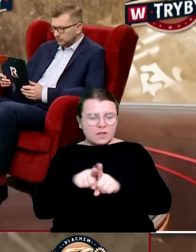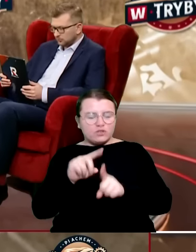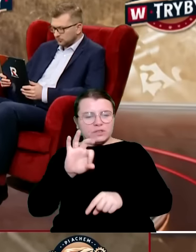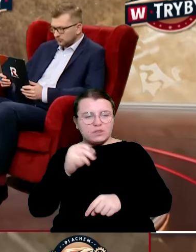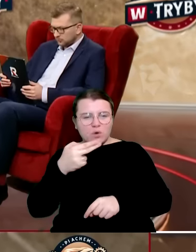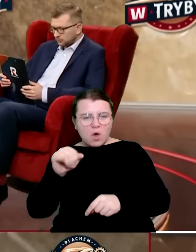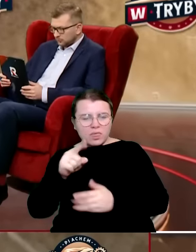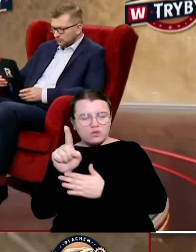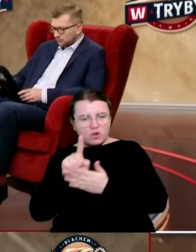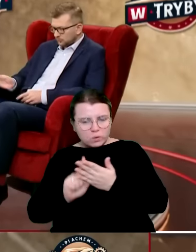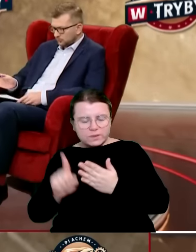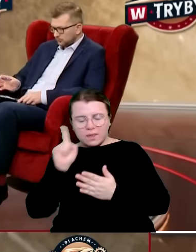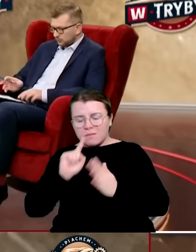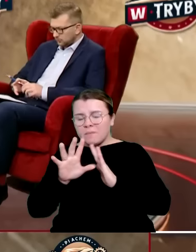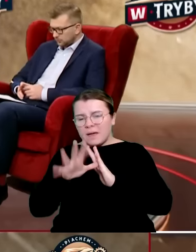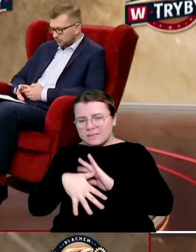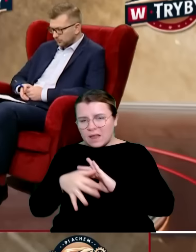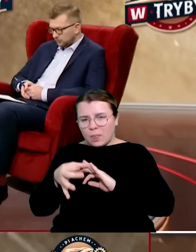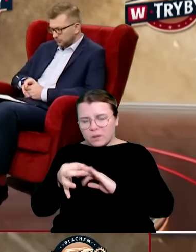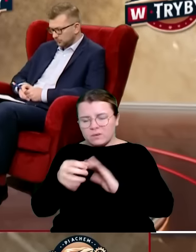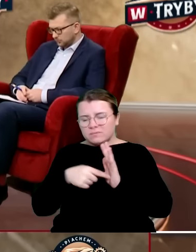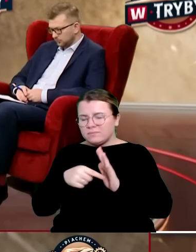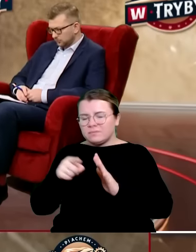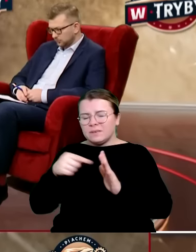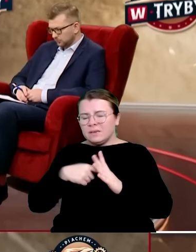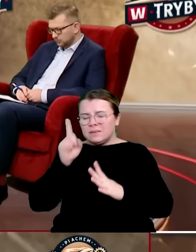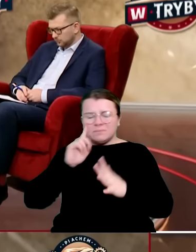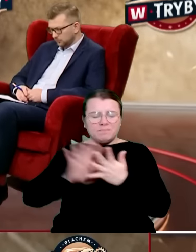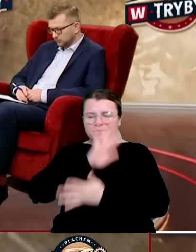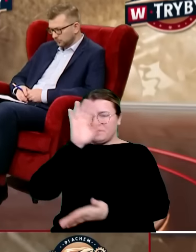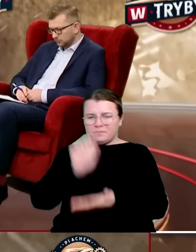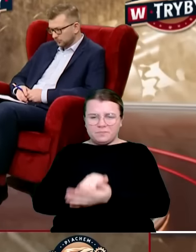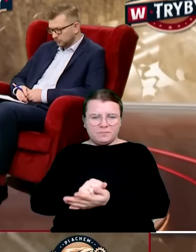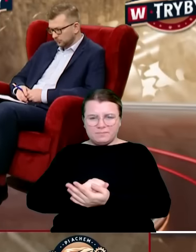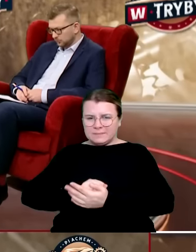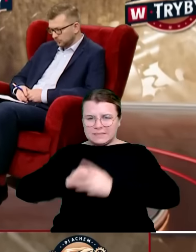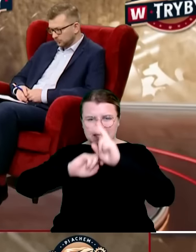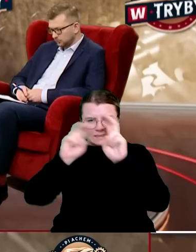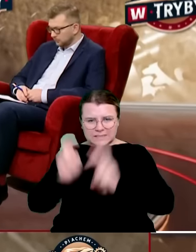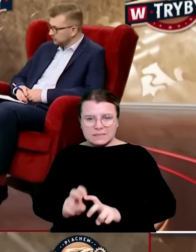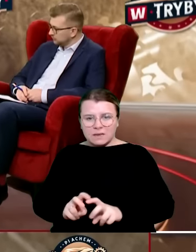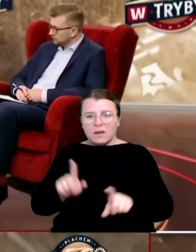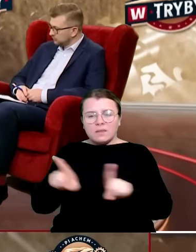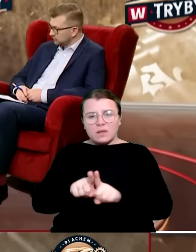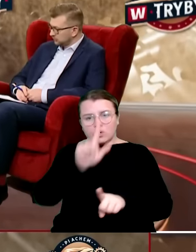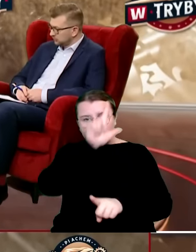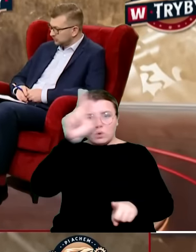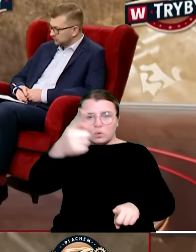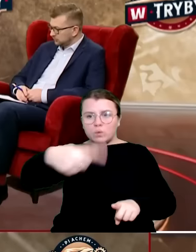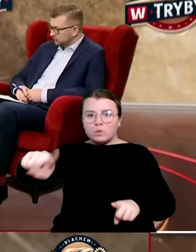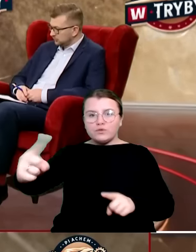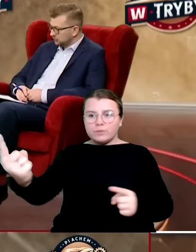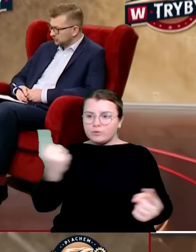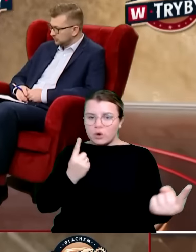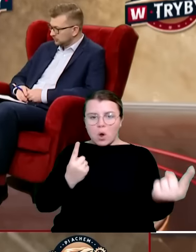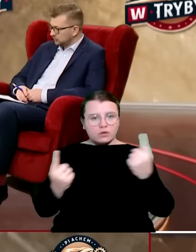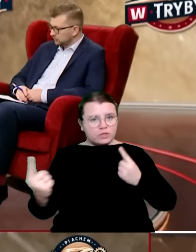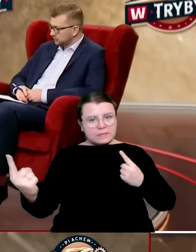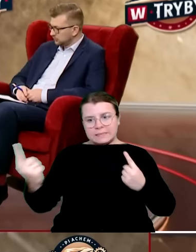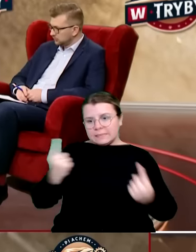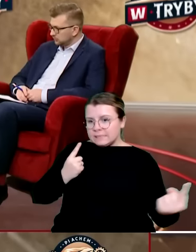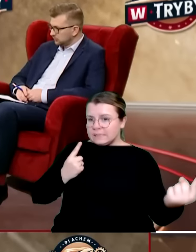przeżyło to miasteczko, to miasto Armagedon. Podchodzili do mnie ludzie i, no, i to nie jeden, nie dwie, tylko